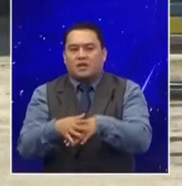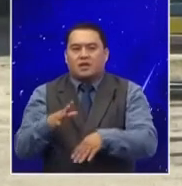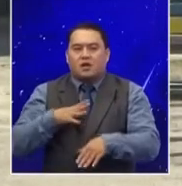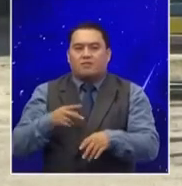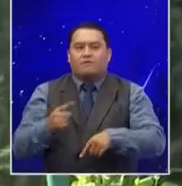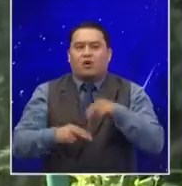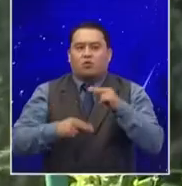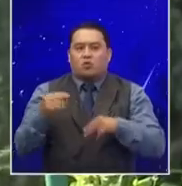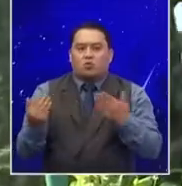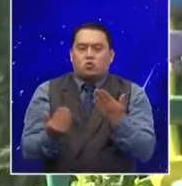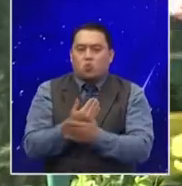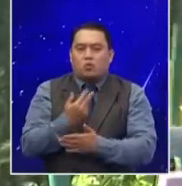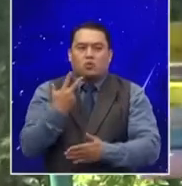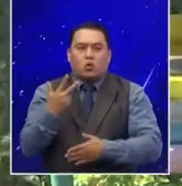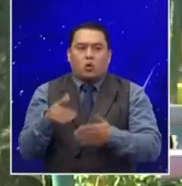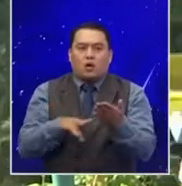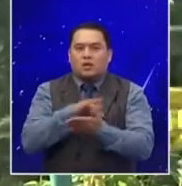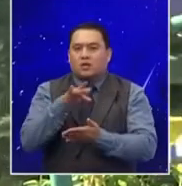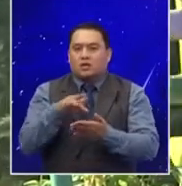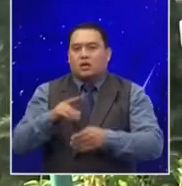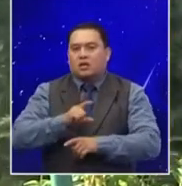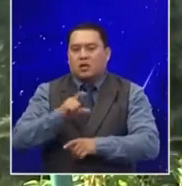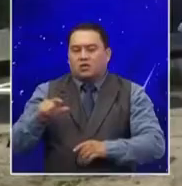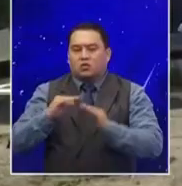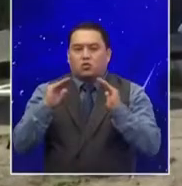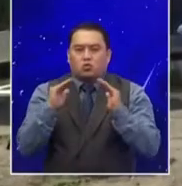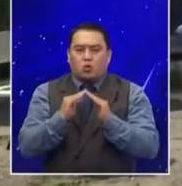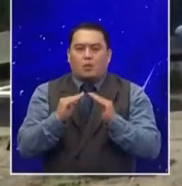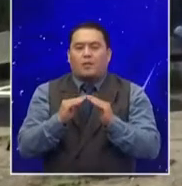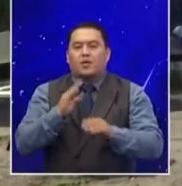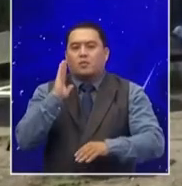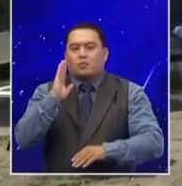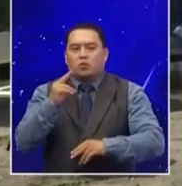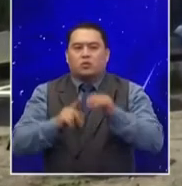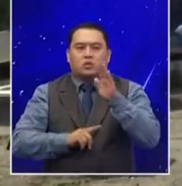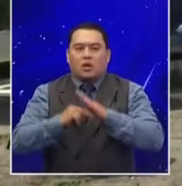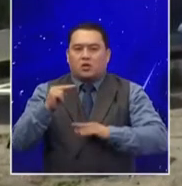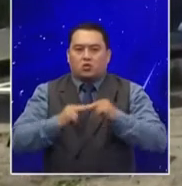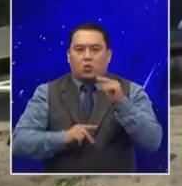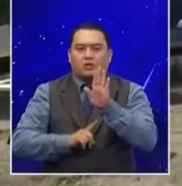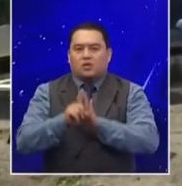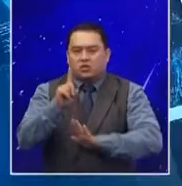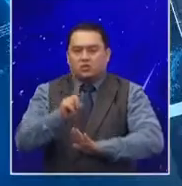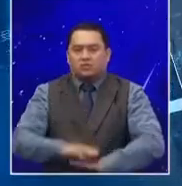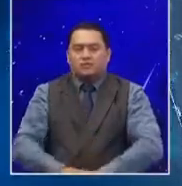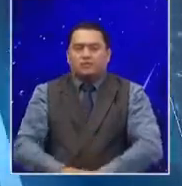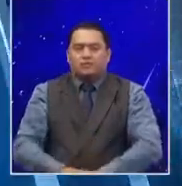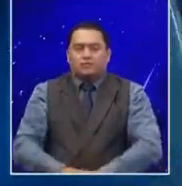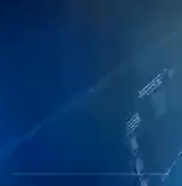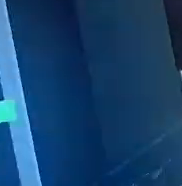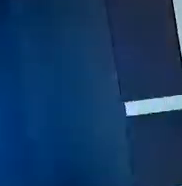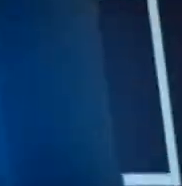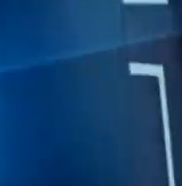на возведение нового 3-этажного дома для таких детей. Уже скоро начнется его строительство. Гульназ Мустафа,